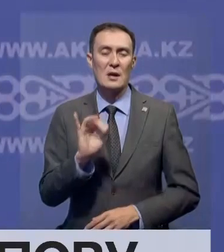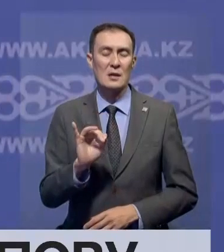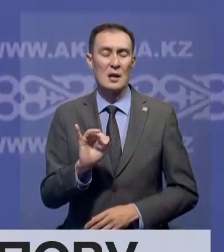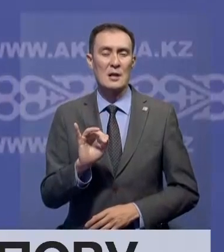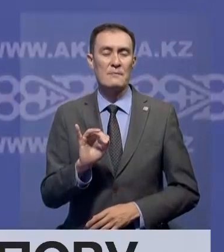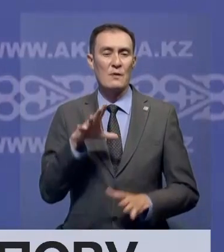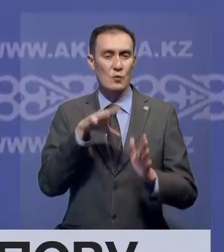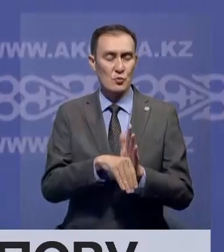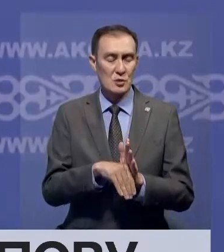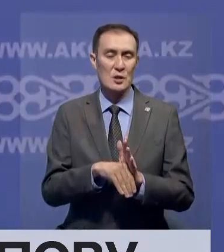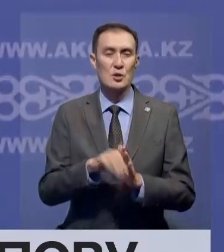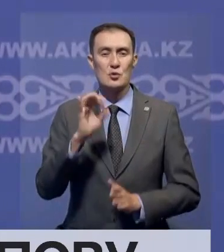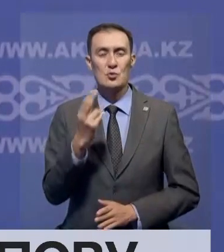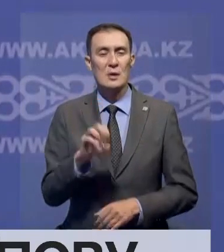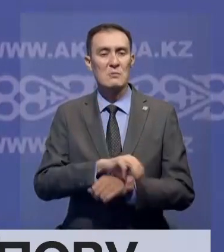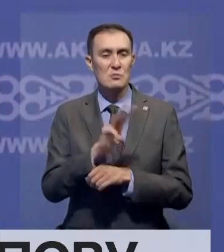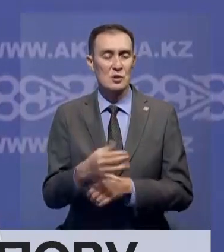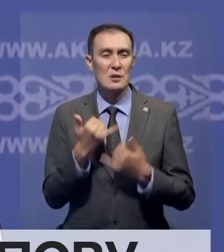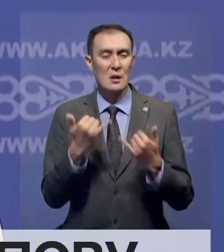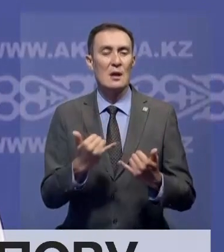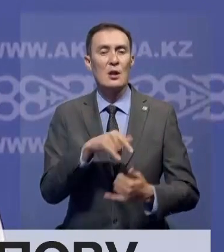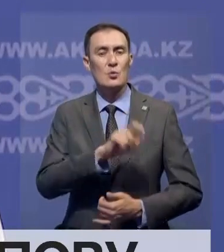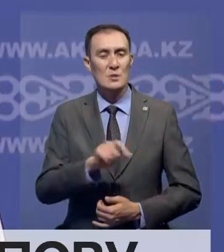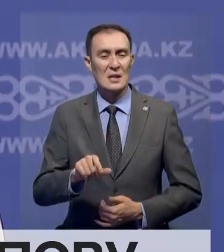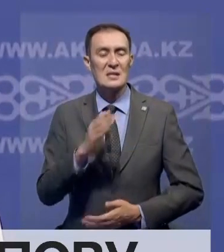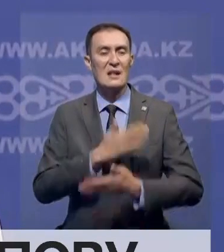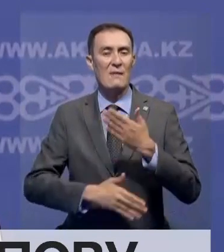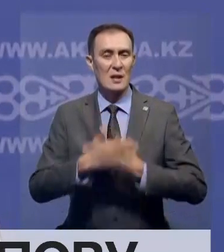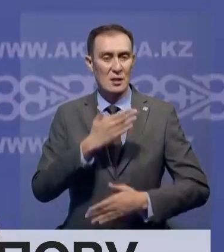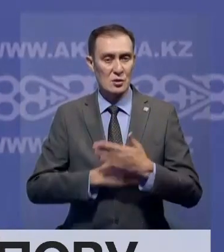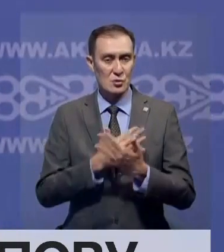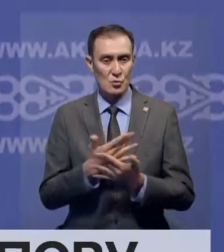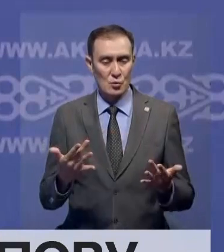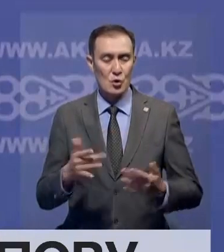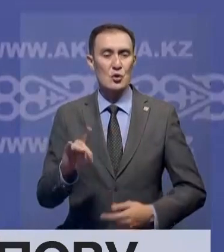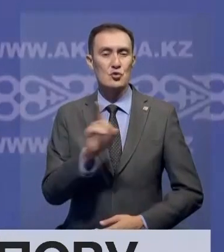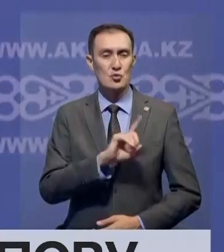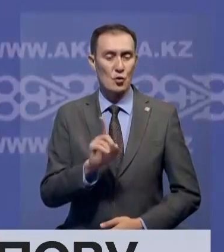и социальное обеспечение лиц с инвалидностью. Для того,